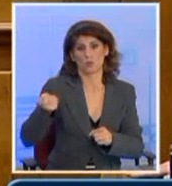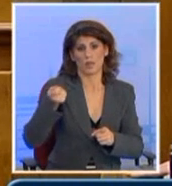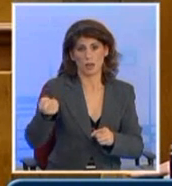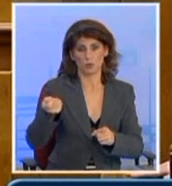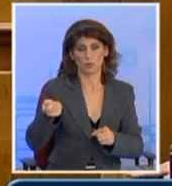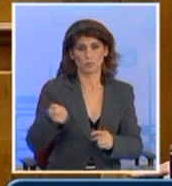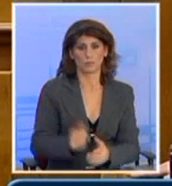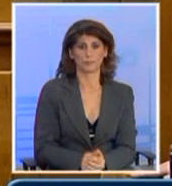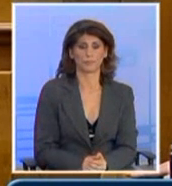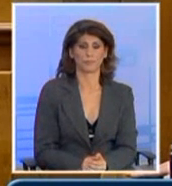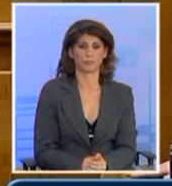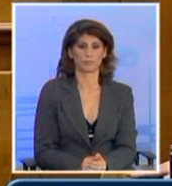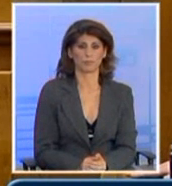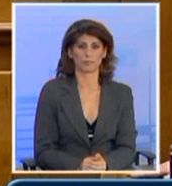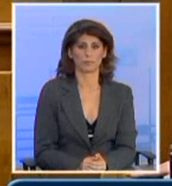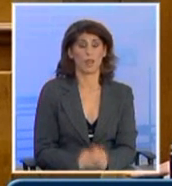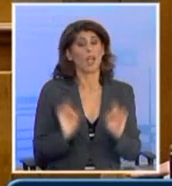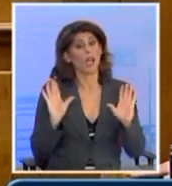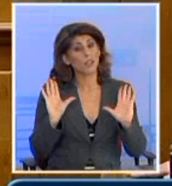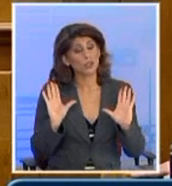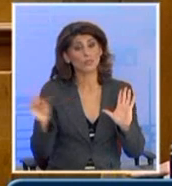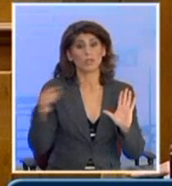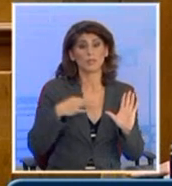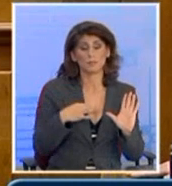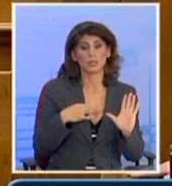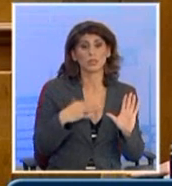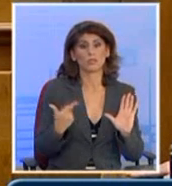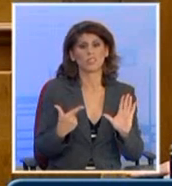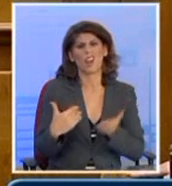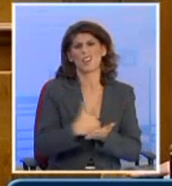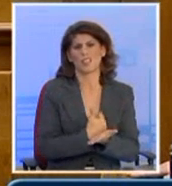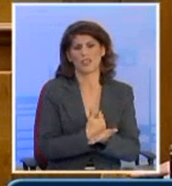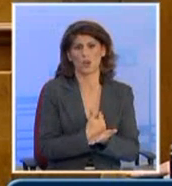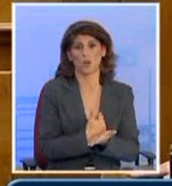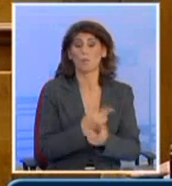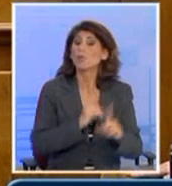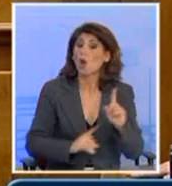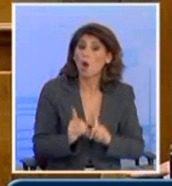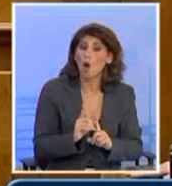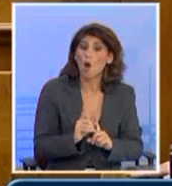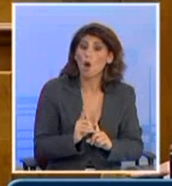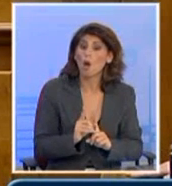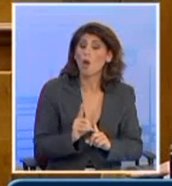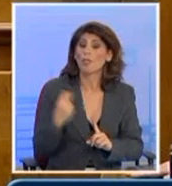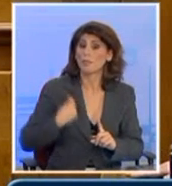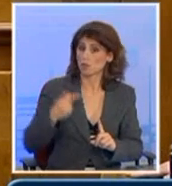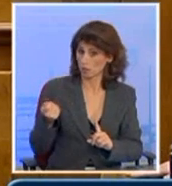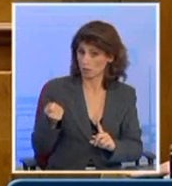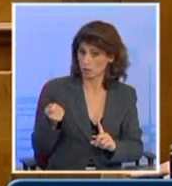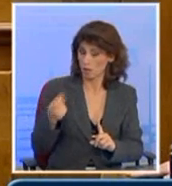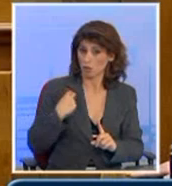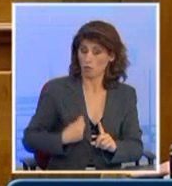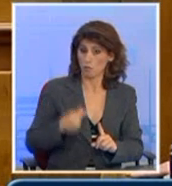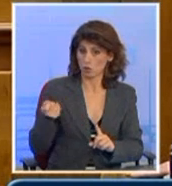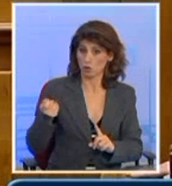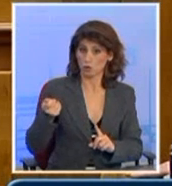Εκτός και αν μας πείτε ότι είναι ανήθικο Ποιο δημόσιο χρέος? Το δημόσιο χρέος του